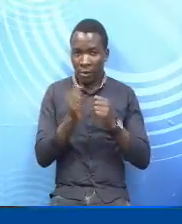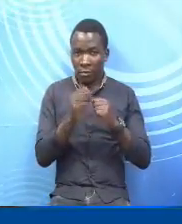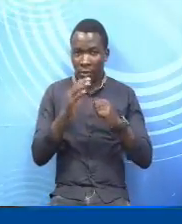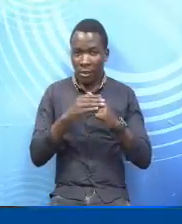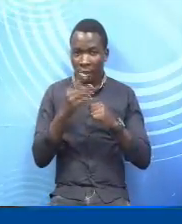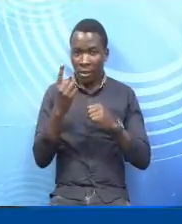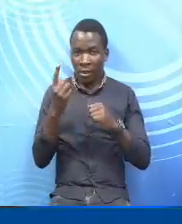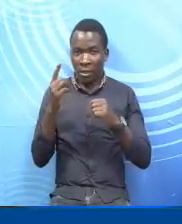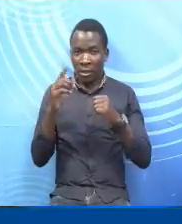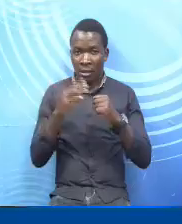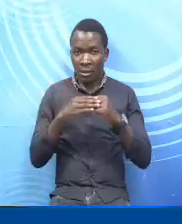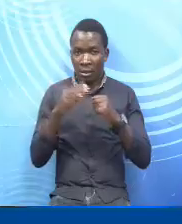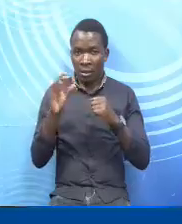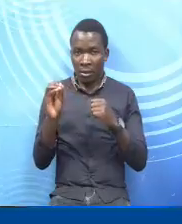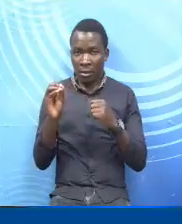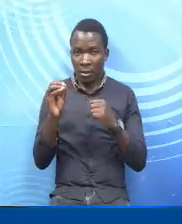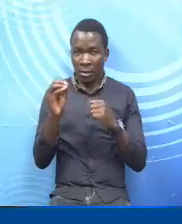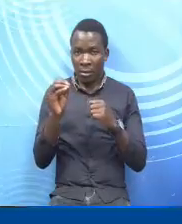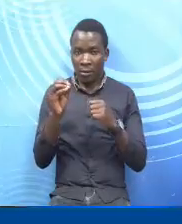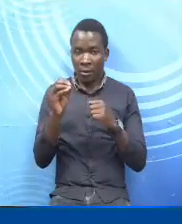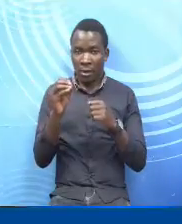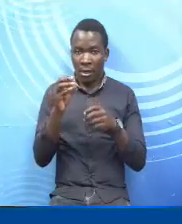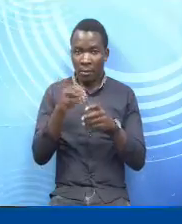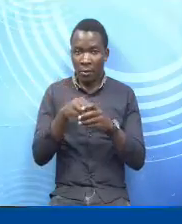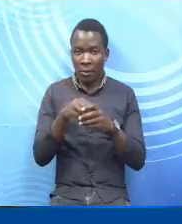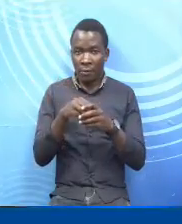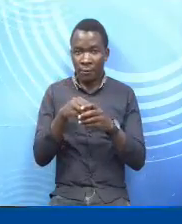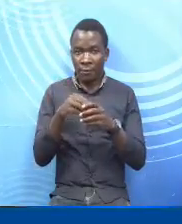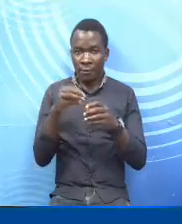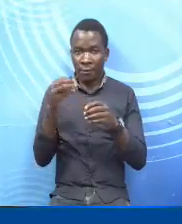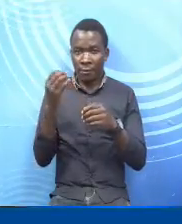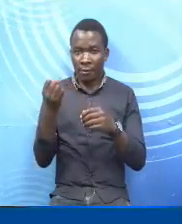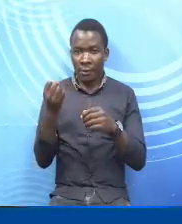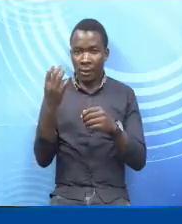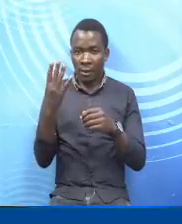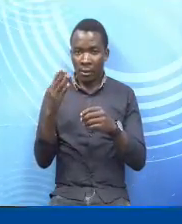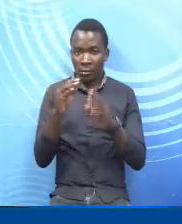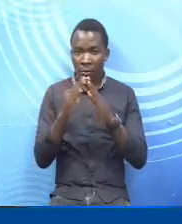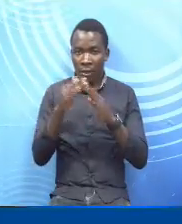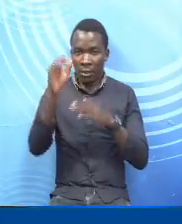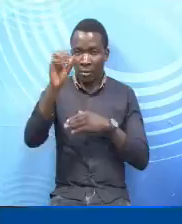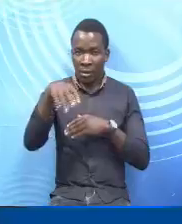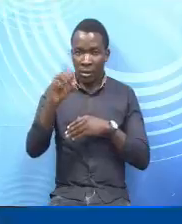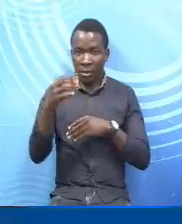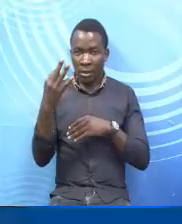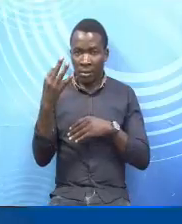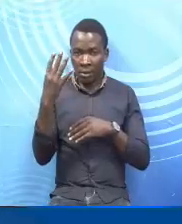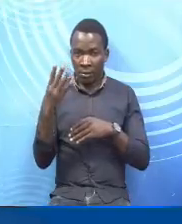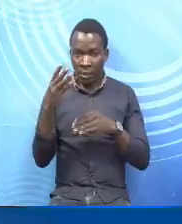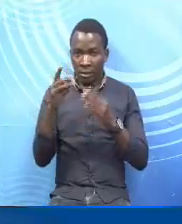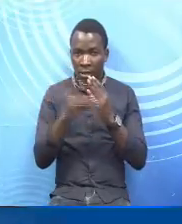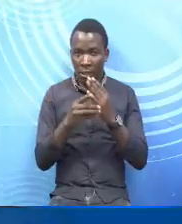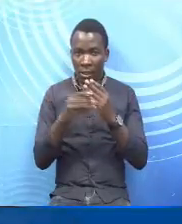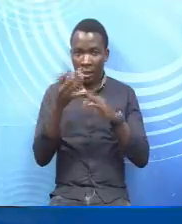bagera ku 194. Aba bakaba barimo 54 bo mu mujyi wa Kigali, 34 bo mu karere